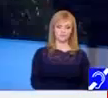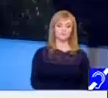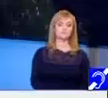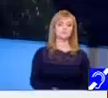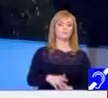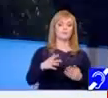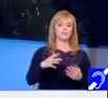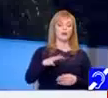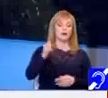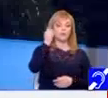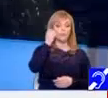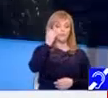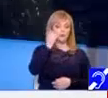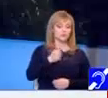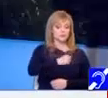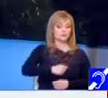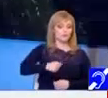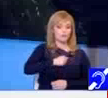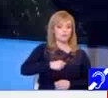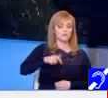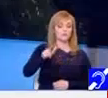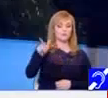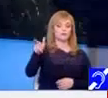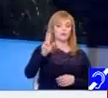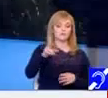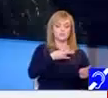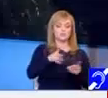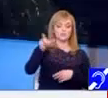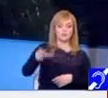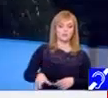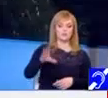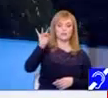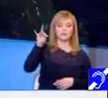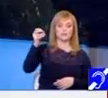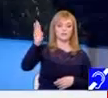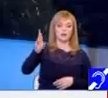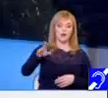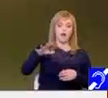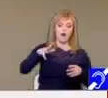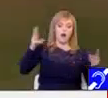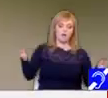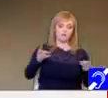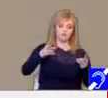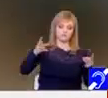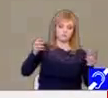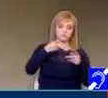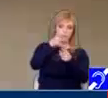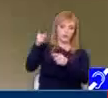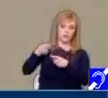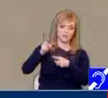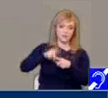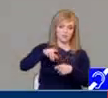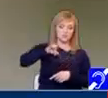Continuăm cu știri externe. Moscova a ripostat dur după ce rebelii sirieni au doborât un avion militar rusesc în nordul Siriei. Aviația rusă a bombardat